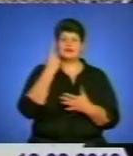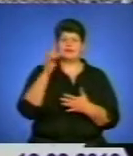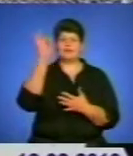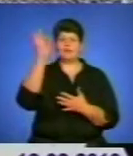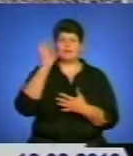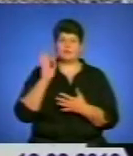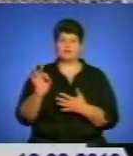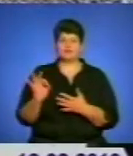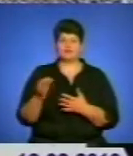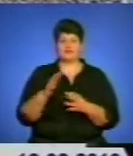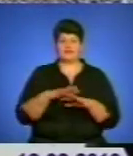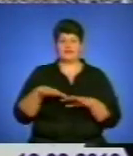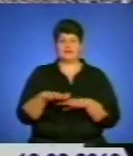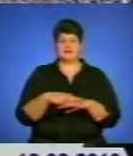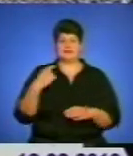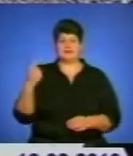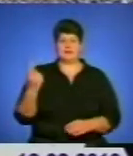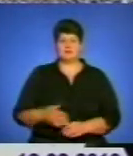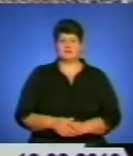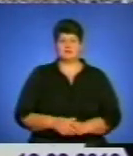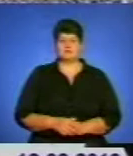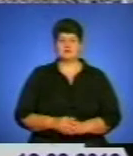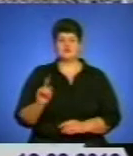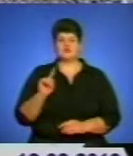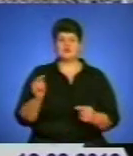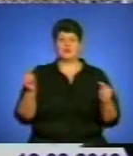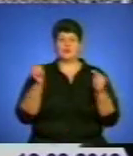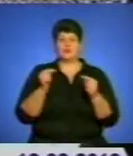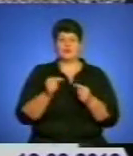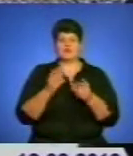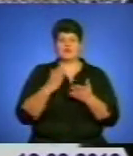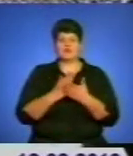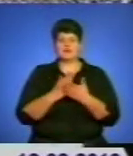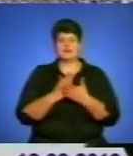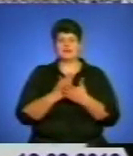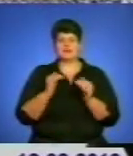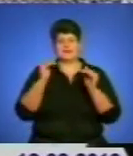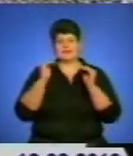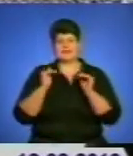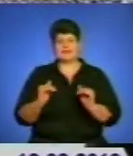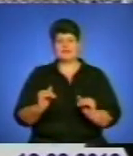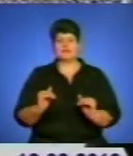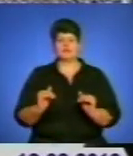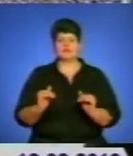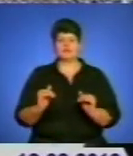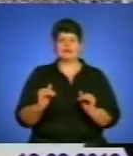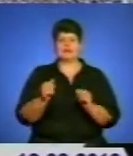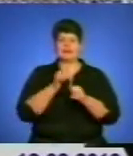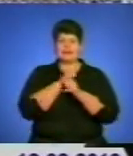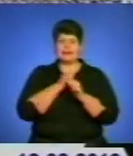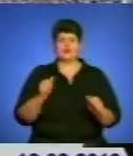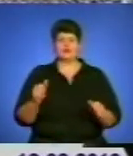від населення області, що відповідно є досить низькою і не